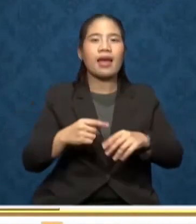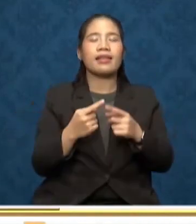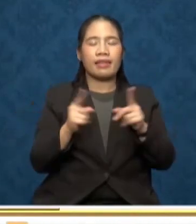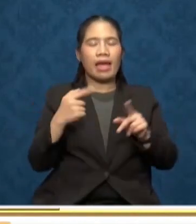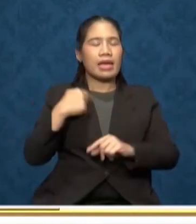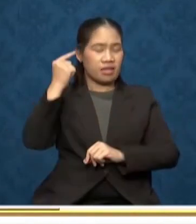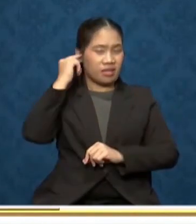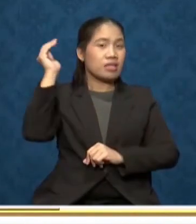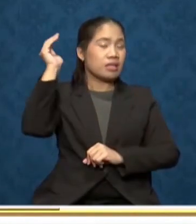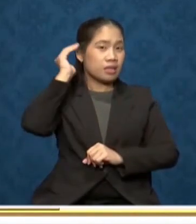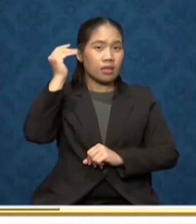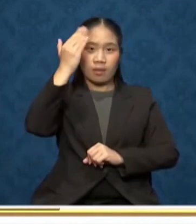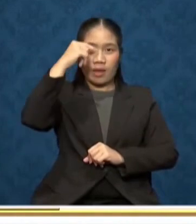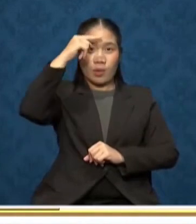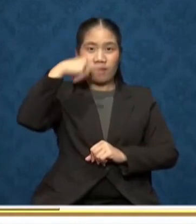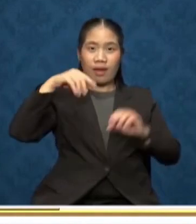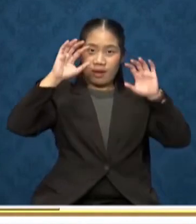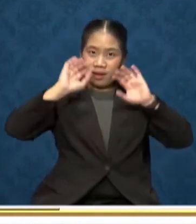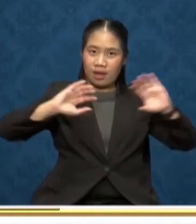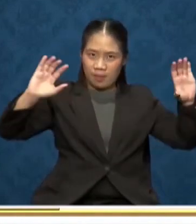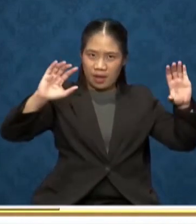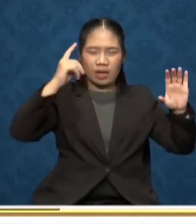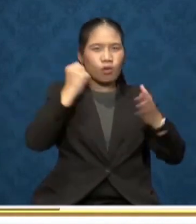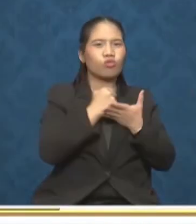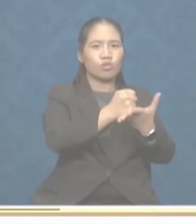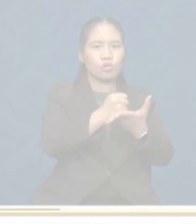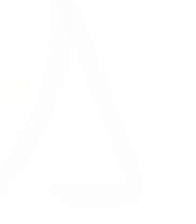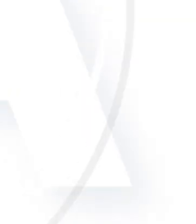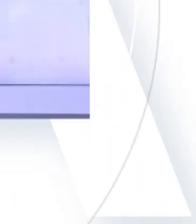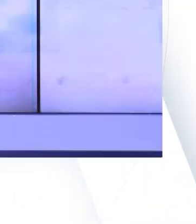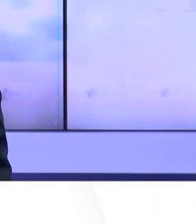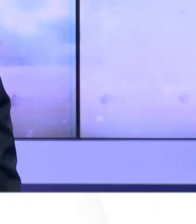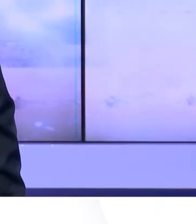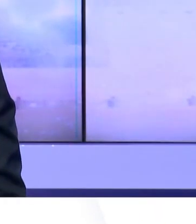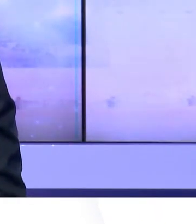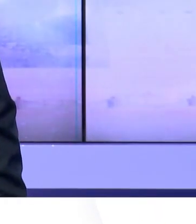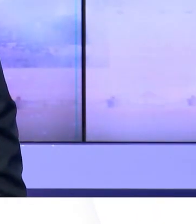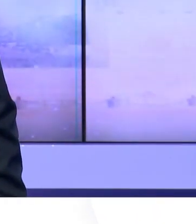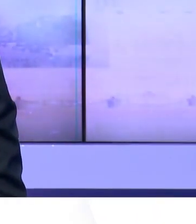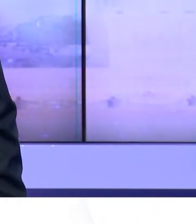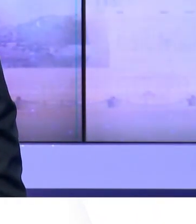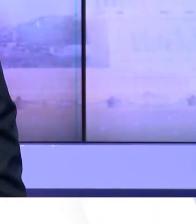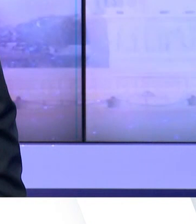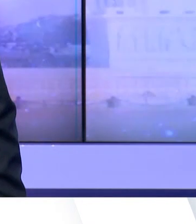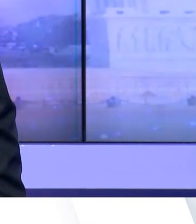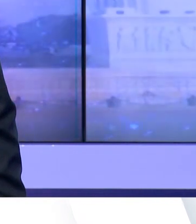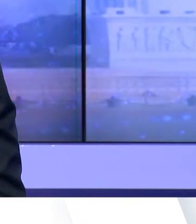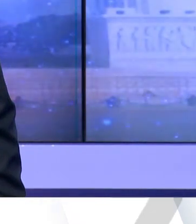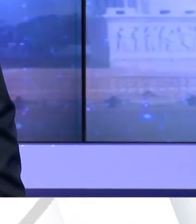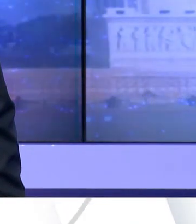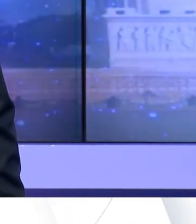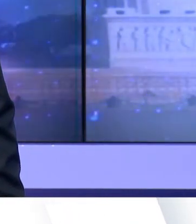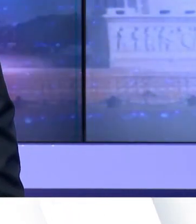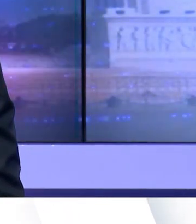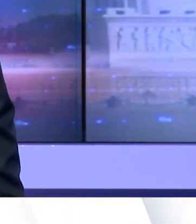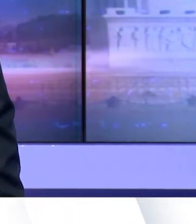เพื่ดูแล พี่น้ชาวไทยที่แลวรผกระทจากเหตุการณนี้ดูคิจบแล้ว อยาลมกดตดตามและสมัครสมาชิ YouTube